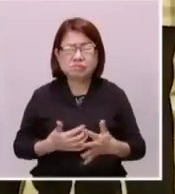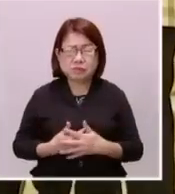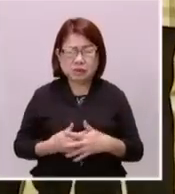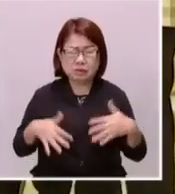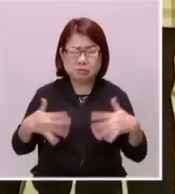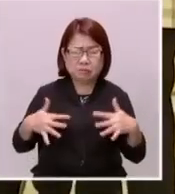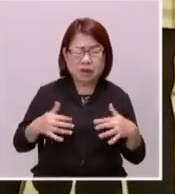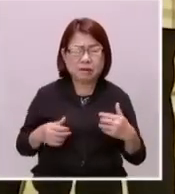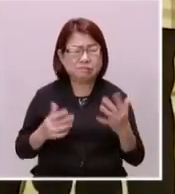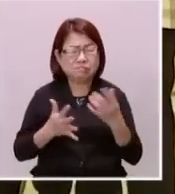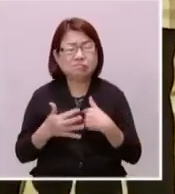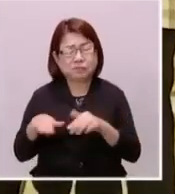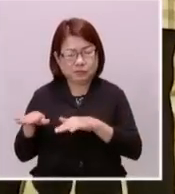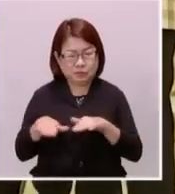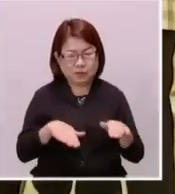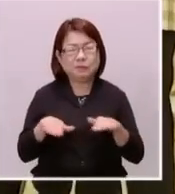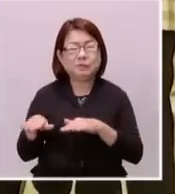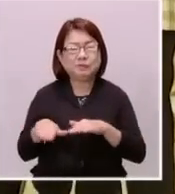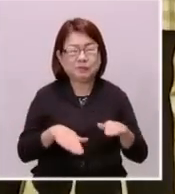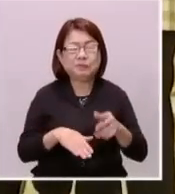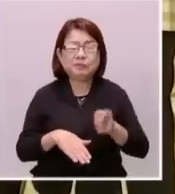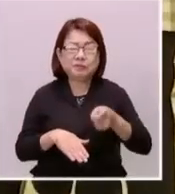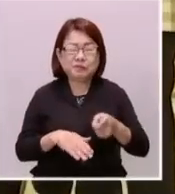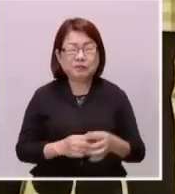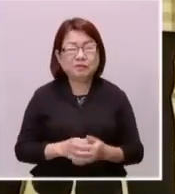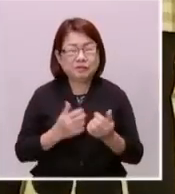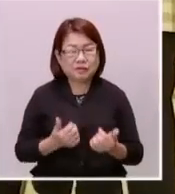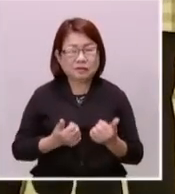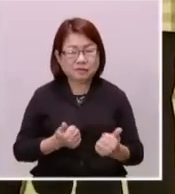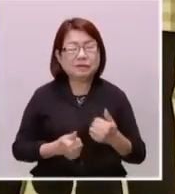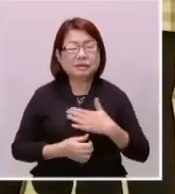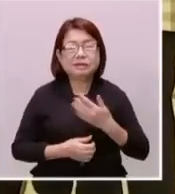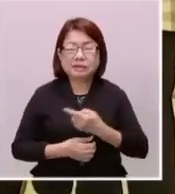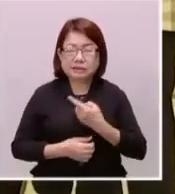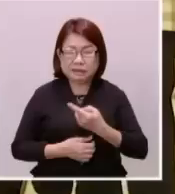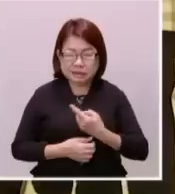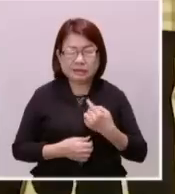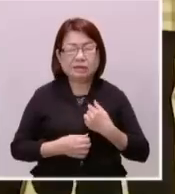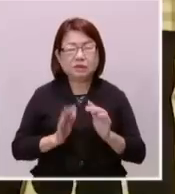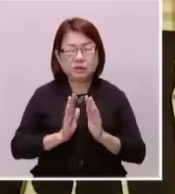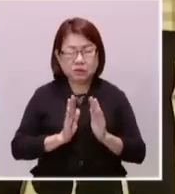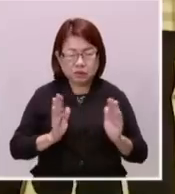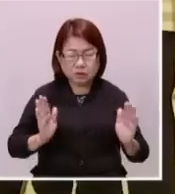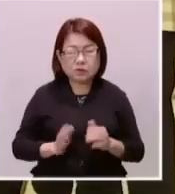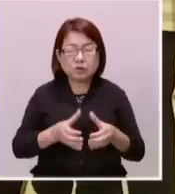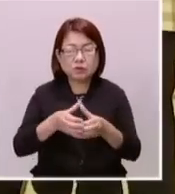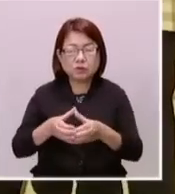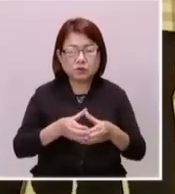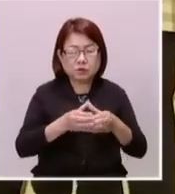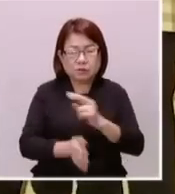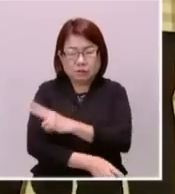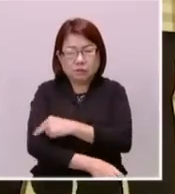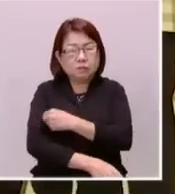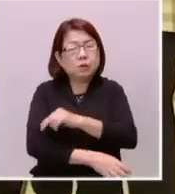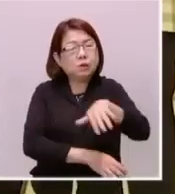เพราะว่าตัวเองก็พร้อมฉีดมาตลอดเวลานะแล้ววันนี้ก็ยินดีและขอบคุณบรรดาคณะหมอบุคลากรทางการแ